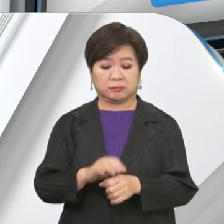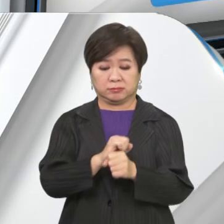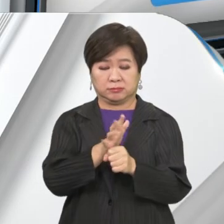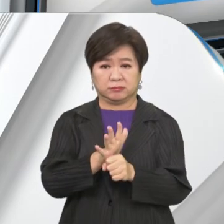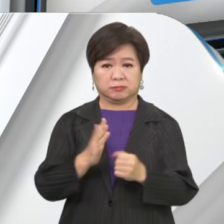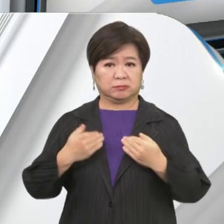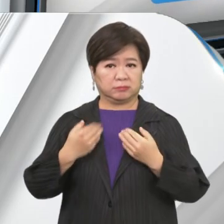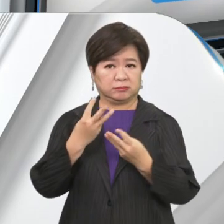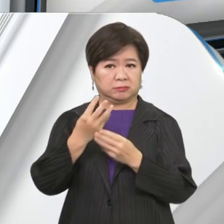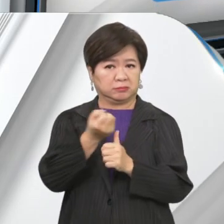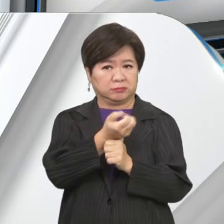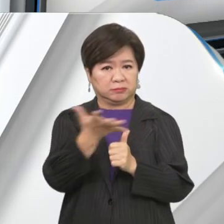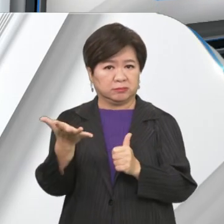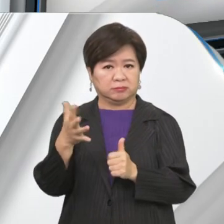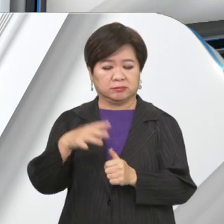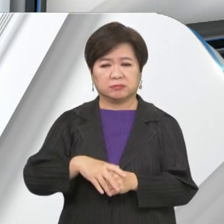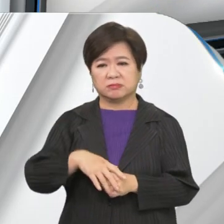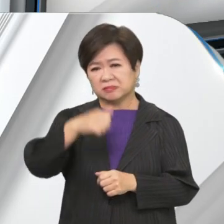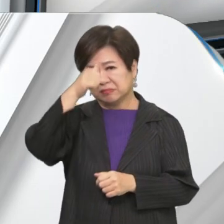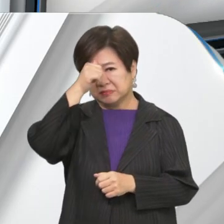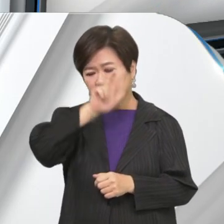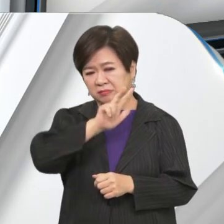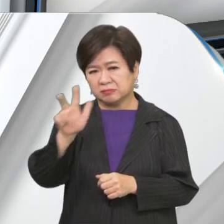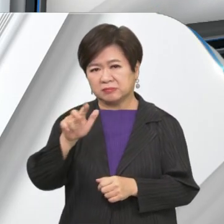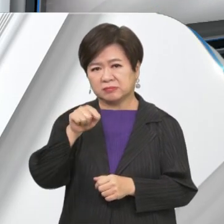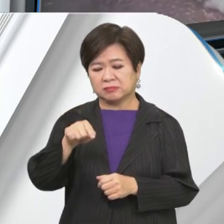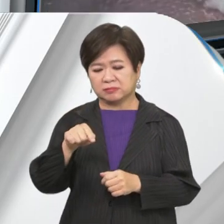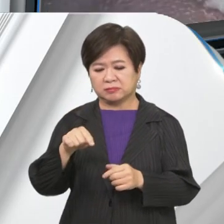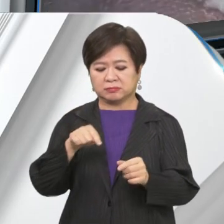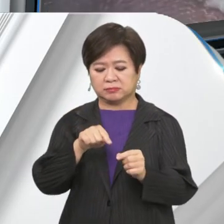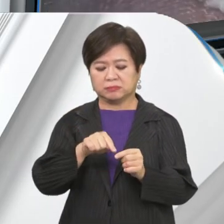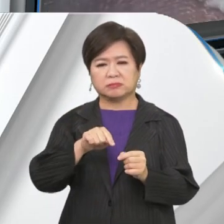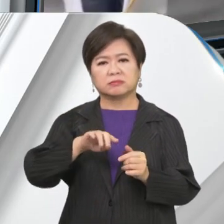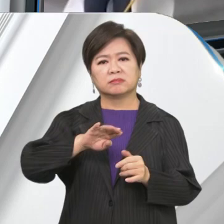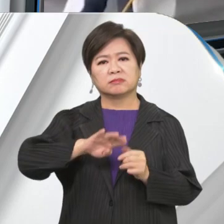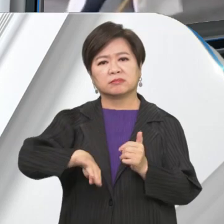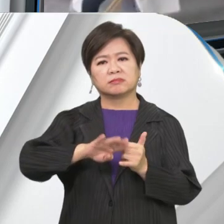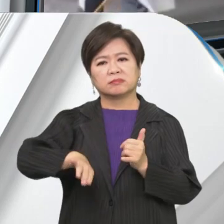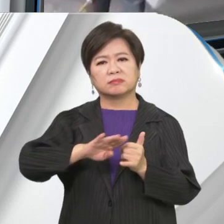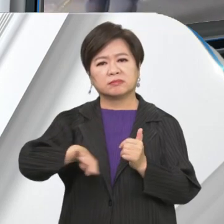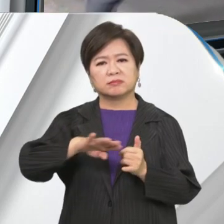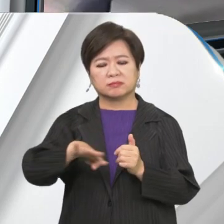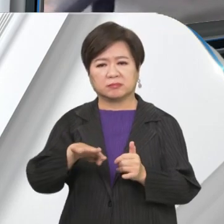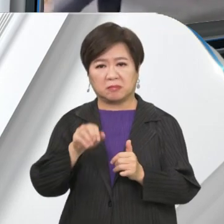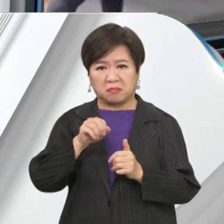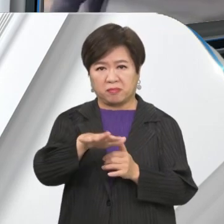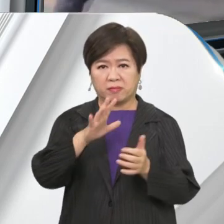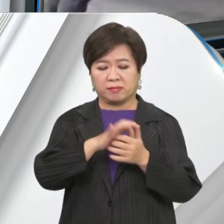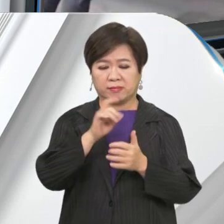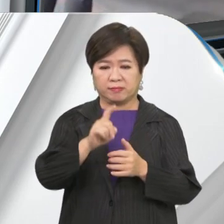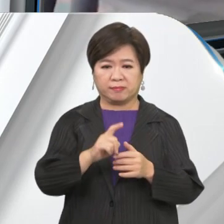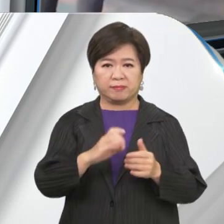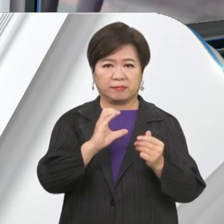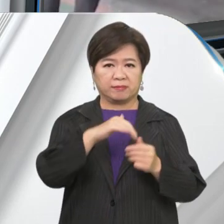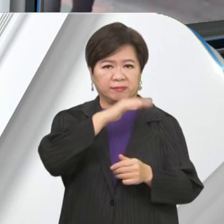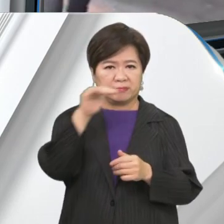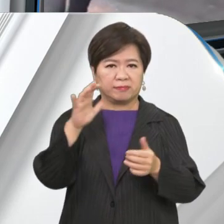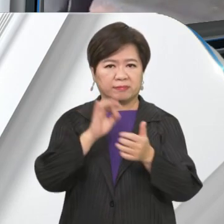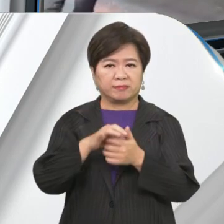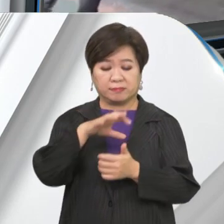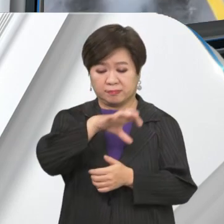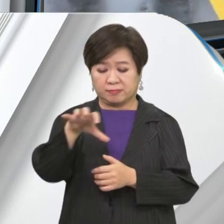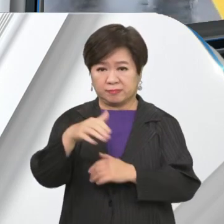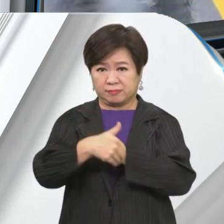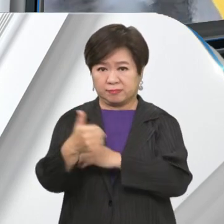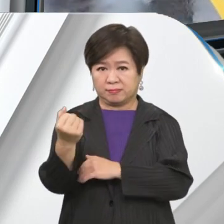新冠疫情美军土地他编辑住疫情平等对边山乡的碰公村还有陕西村准封村三